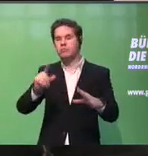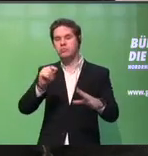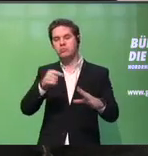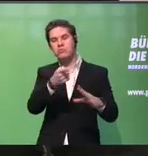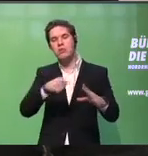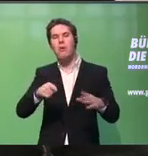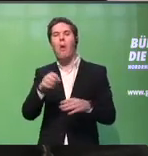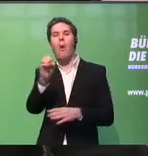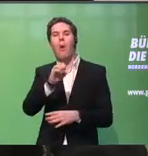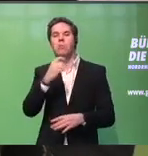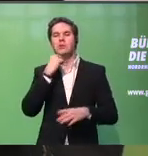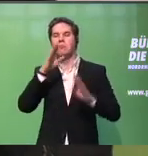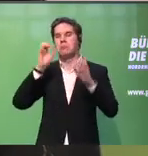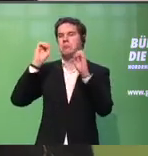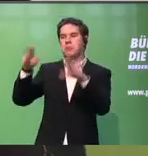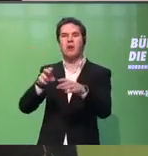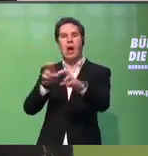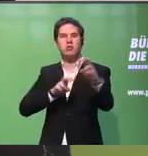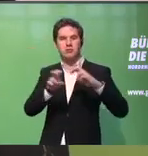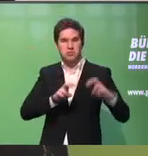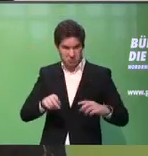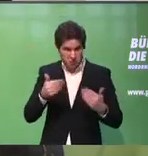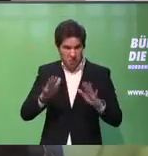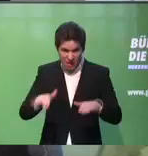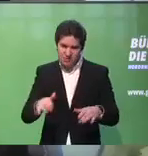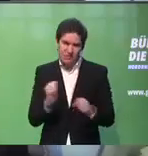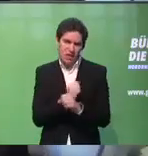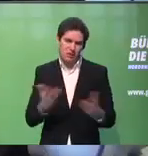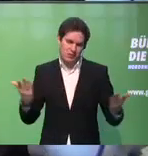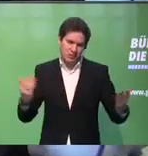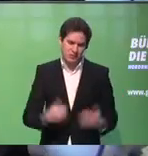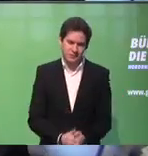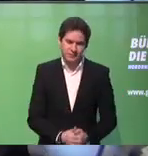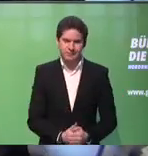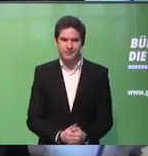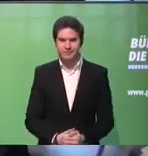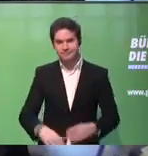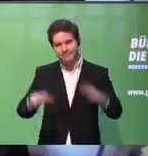europäischen Projekt verabschiedet, liebe Freundinnen und Freunde. Und nichts